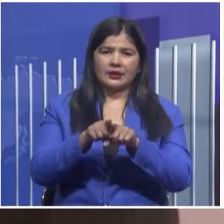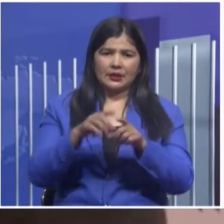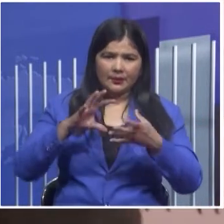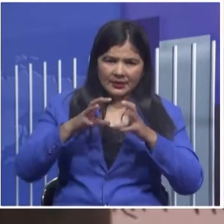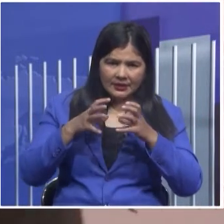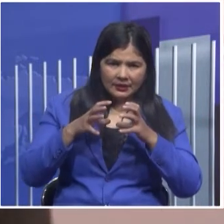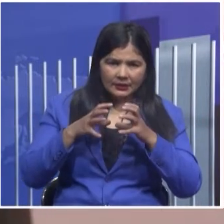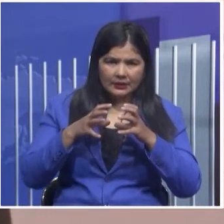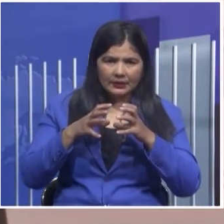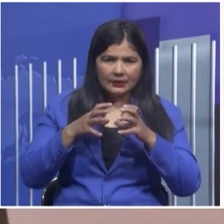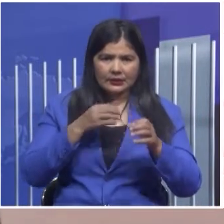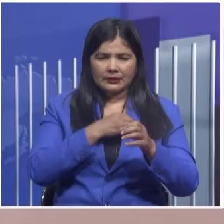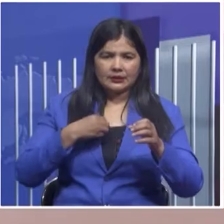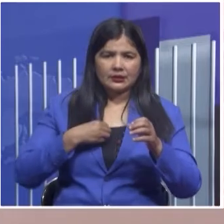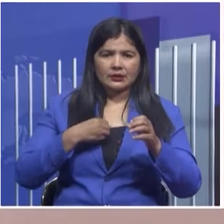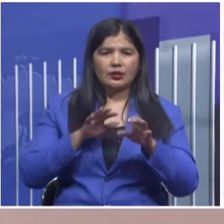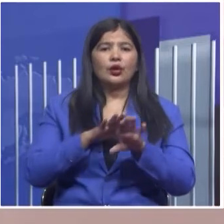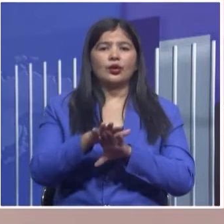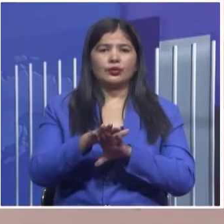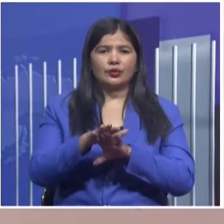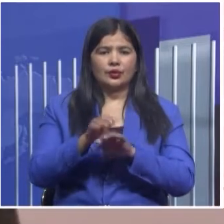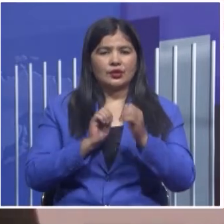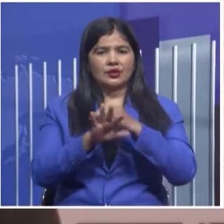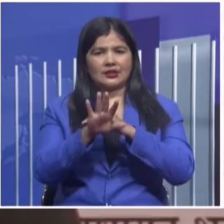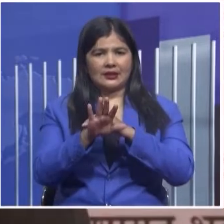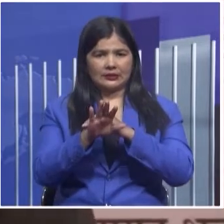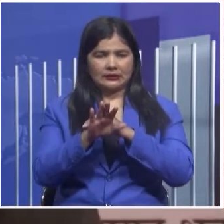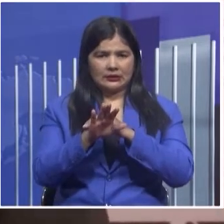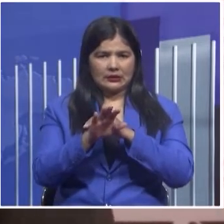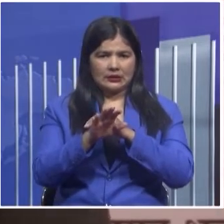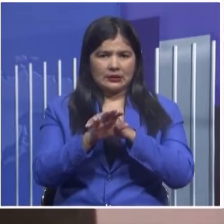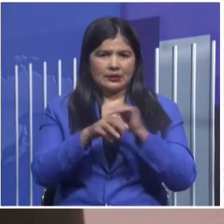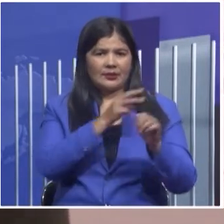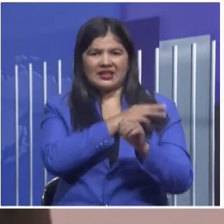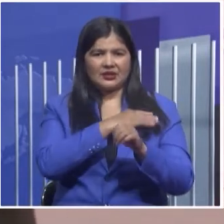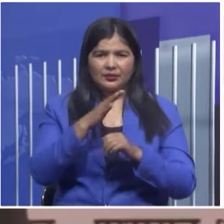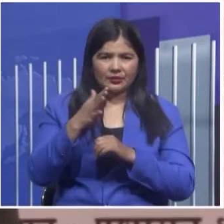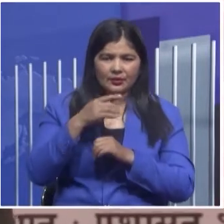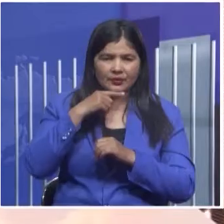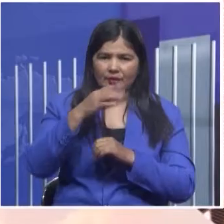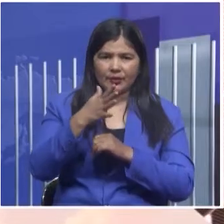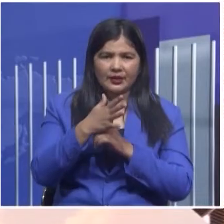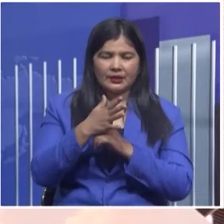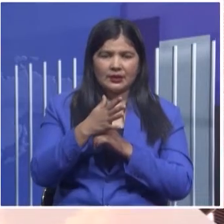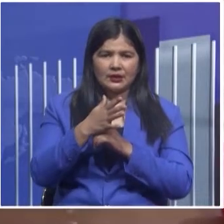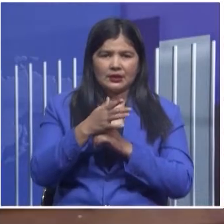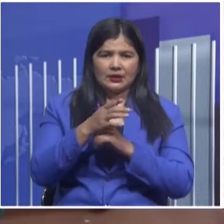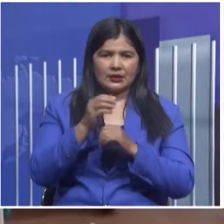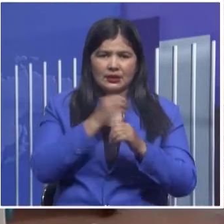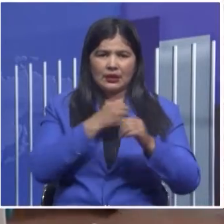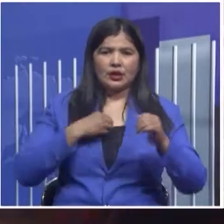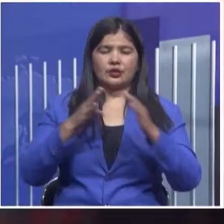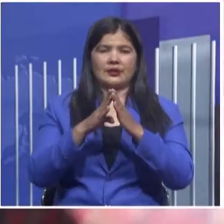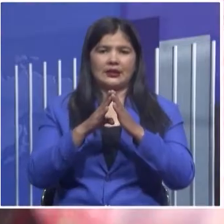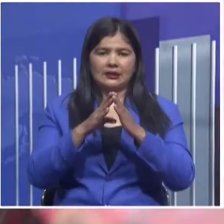मेसिनरी इक्विपमेन्टहरू सञ्चालन गर्ने जनशक्ति नभएर त्यतिकै बसिरहेको अवस्था छ। उहाँले अस्पतालको